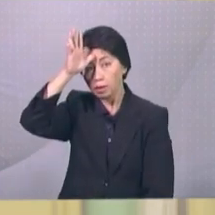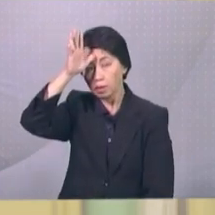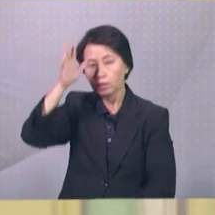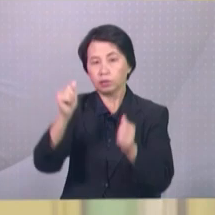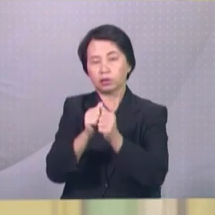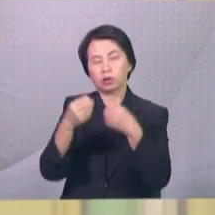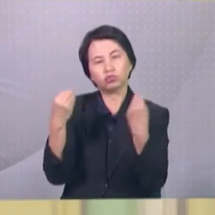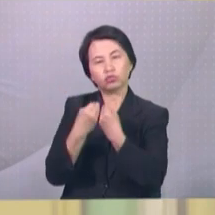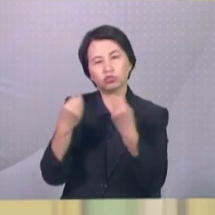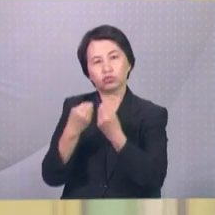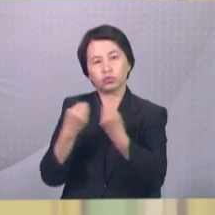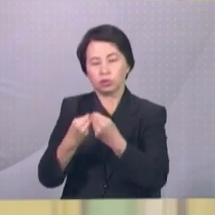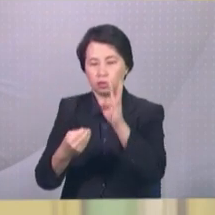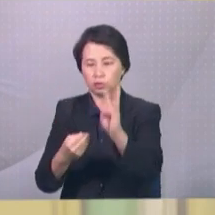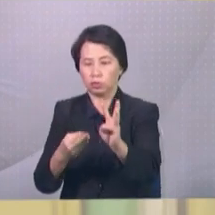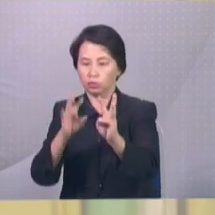dengan jumlah